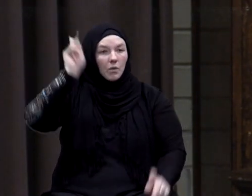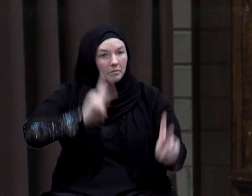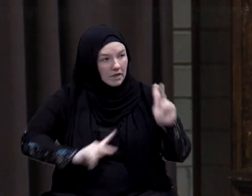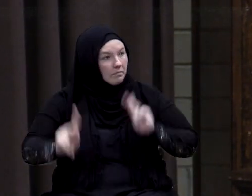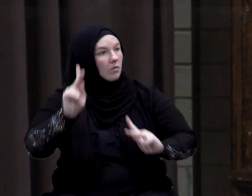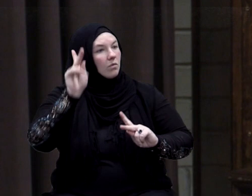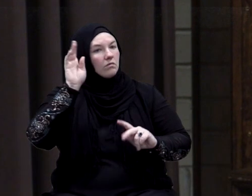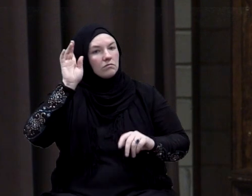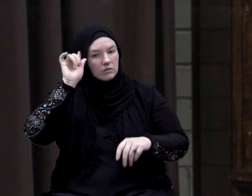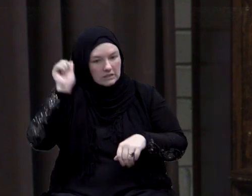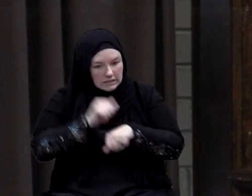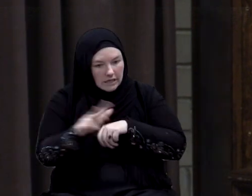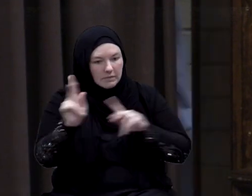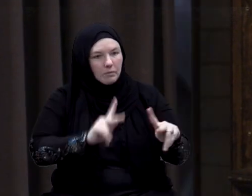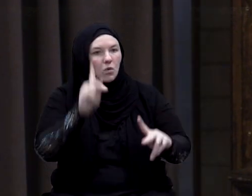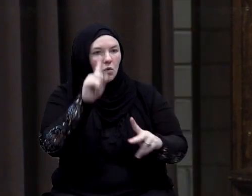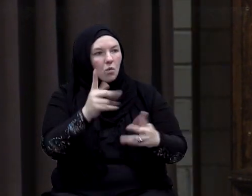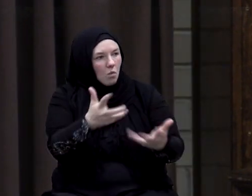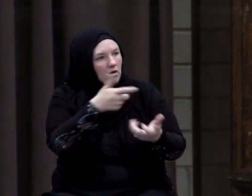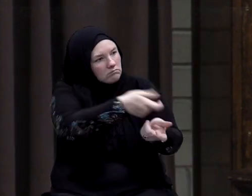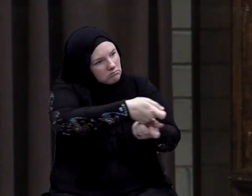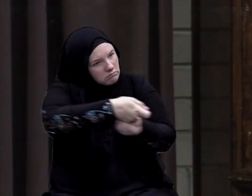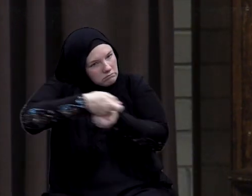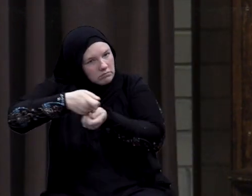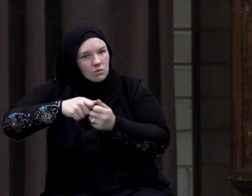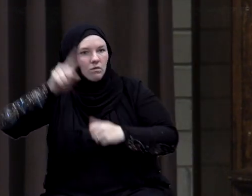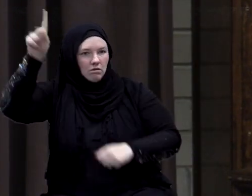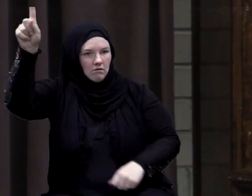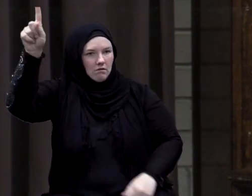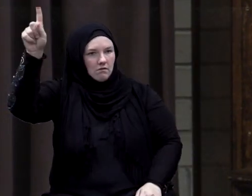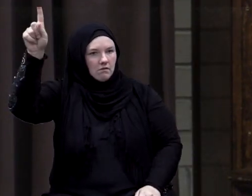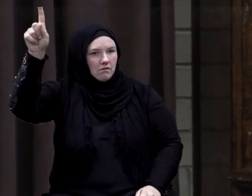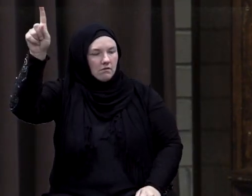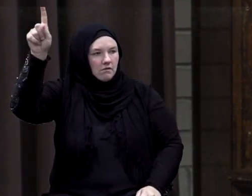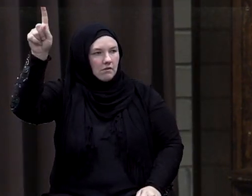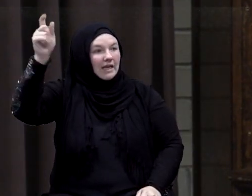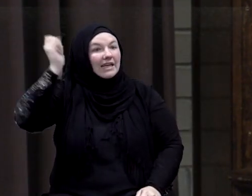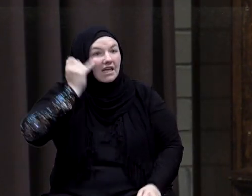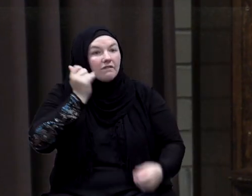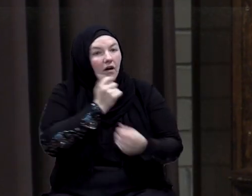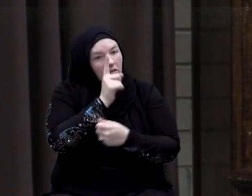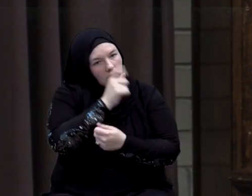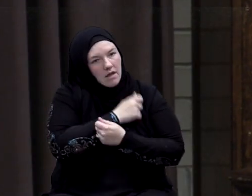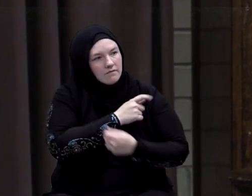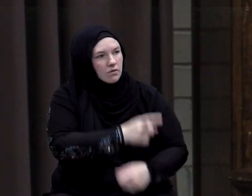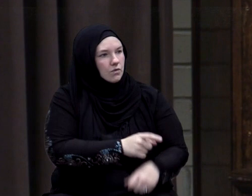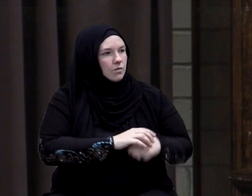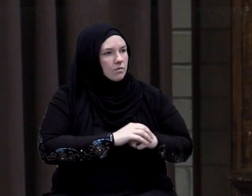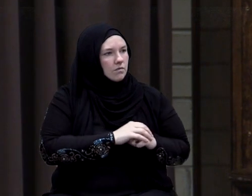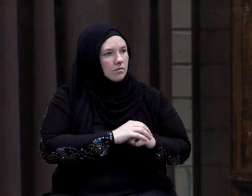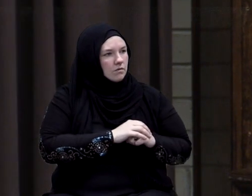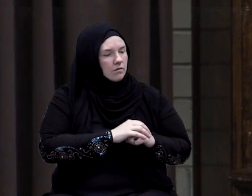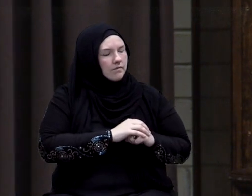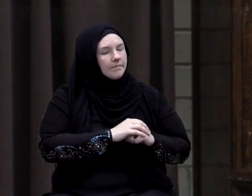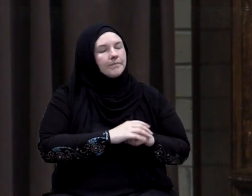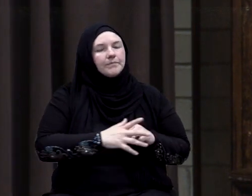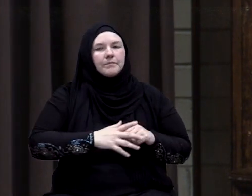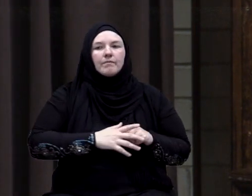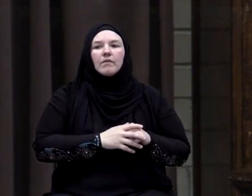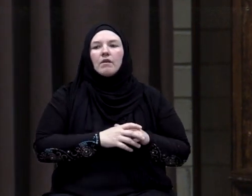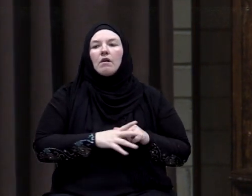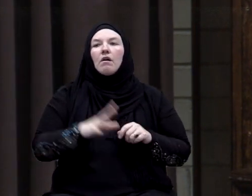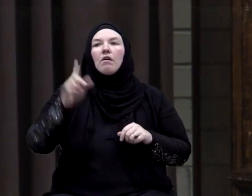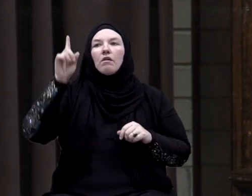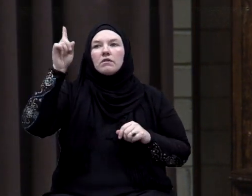earth and made them hospitable to us, easy for us. هو الذي جعل لكم الأرض